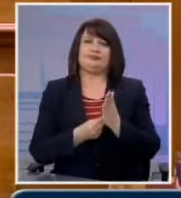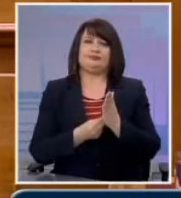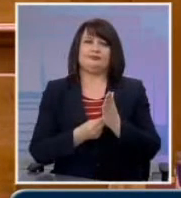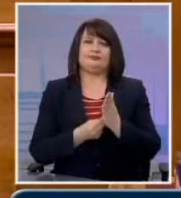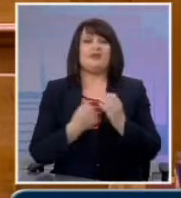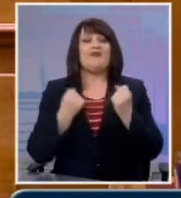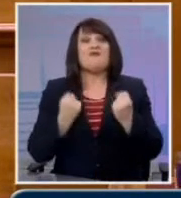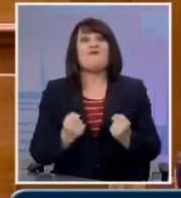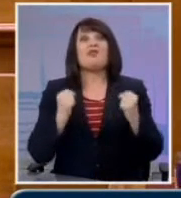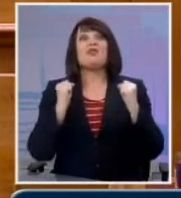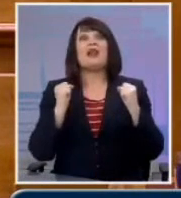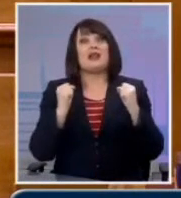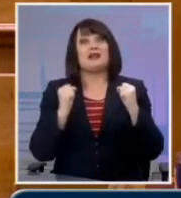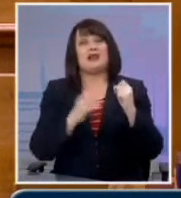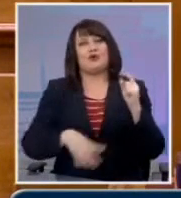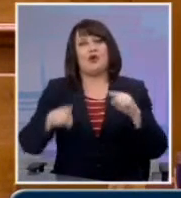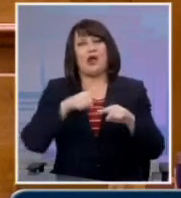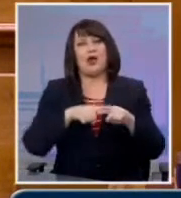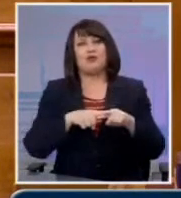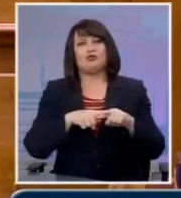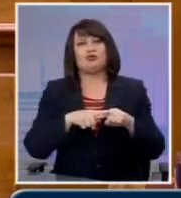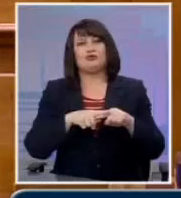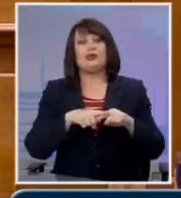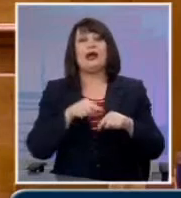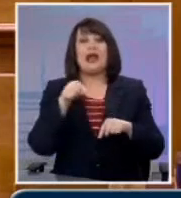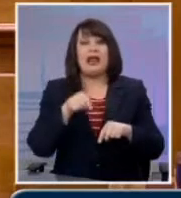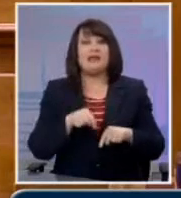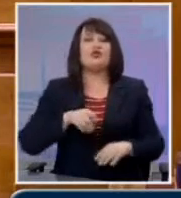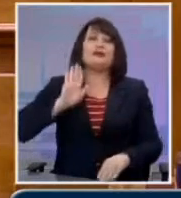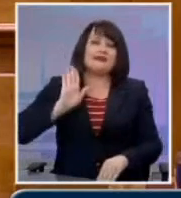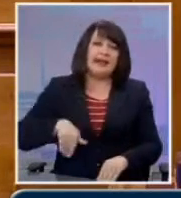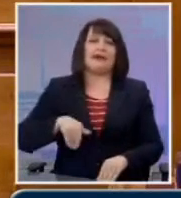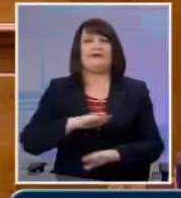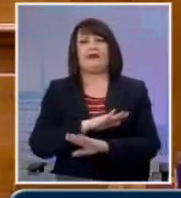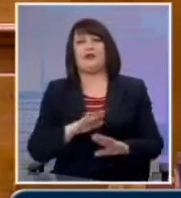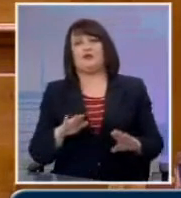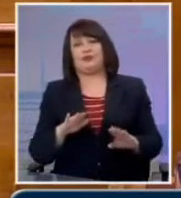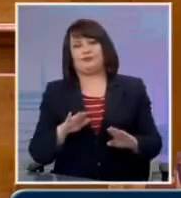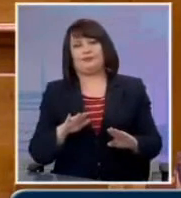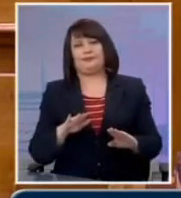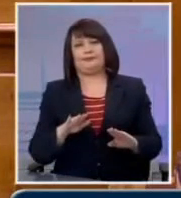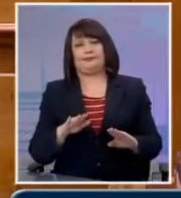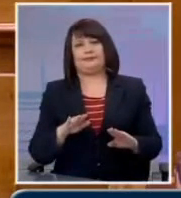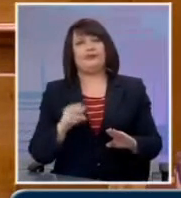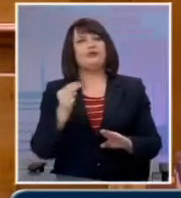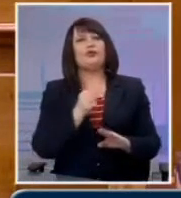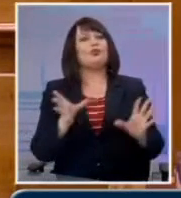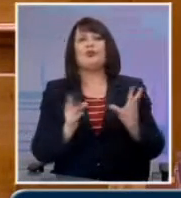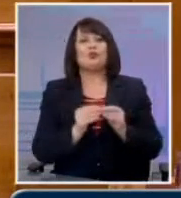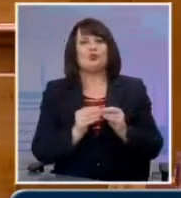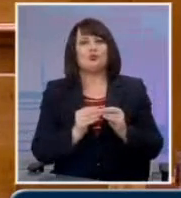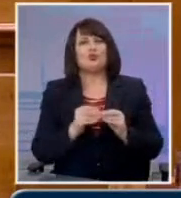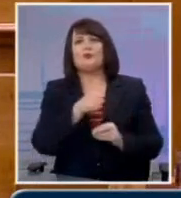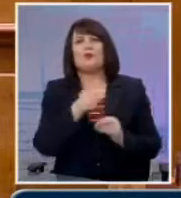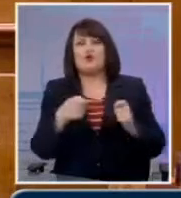δυσβάστα για τον ελληνικό λαό. Όμως είναι το τελευταίο νομοθέτημα το οποίο δεν αφορά μόνο μέτρα